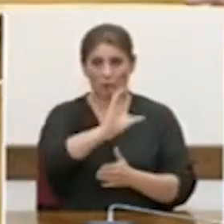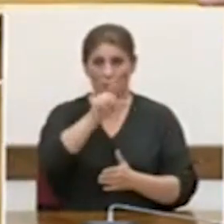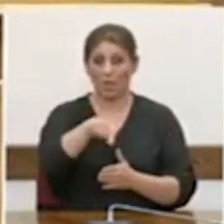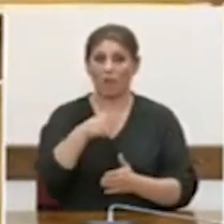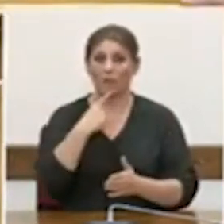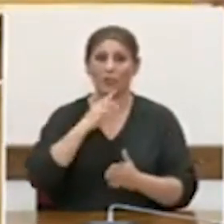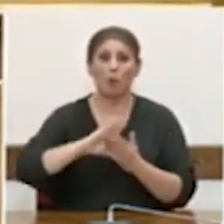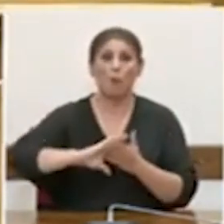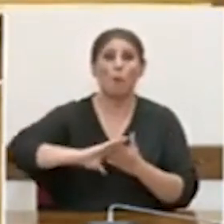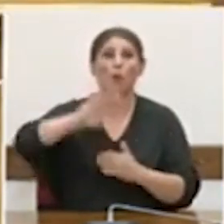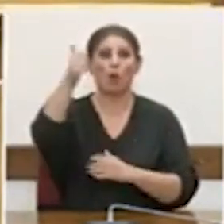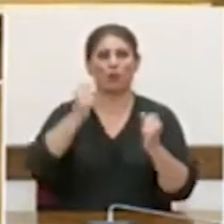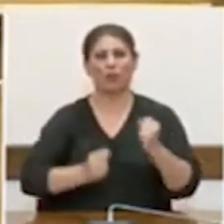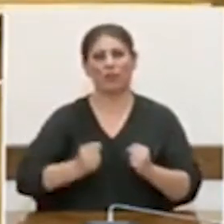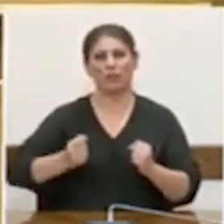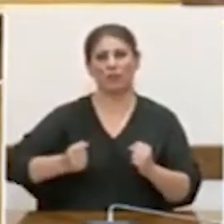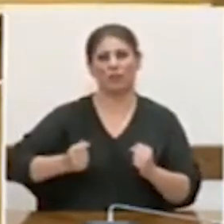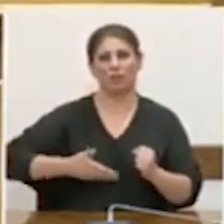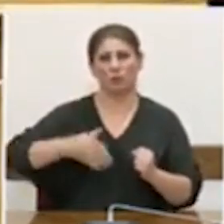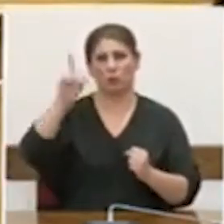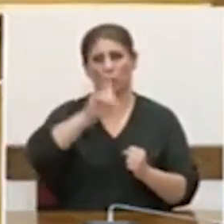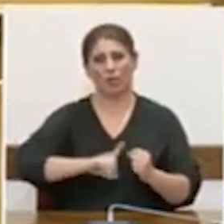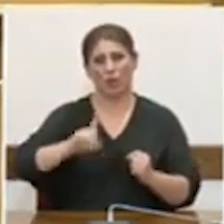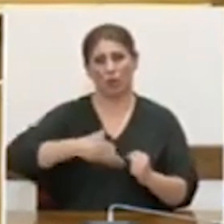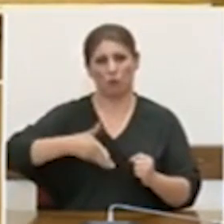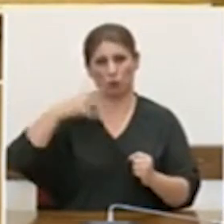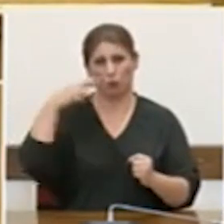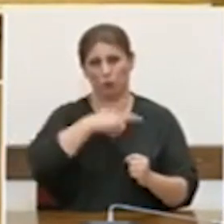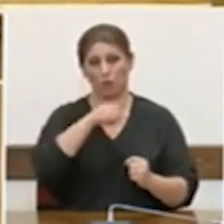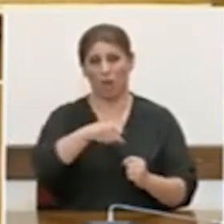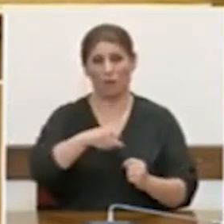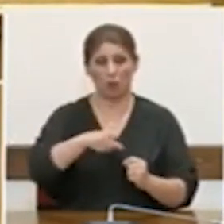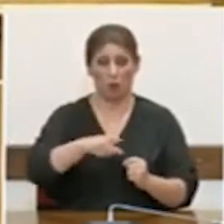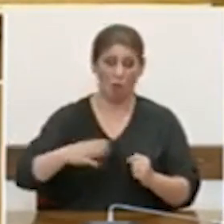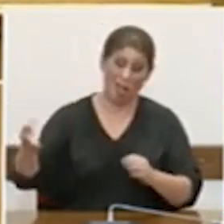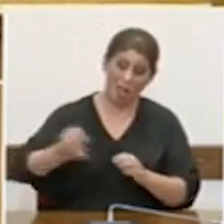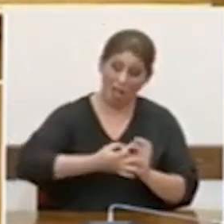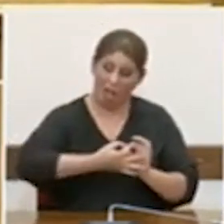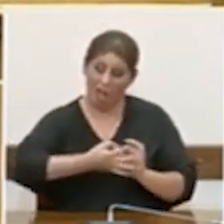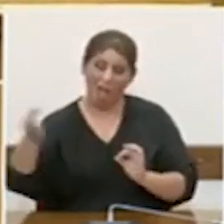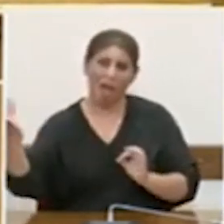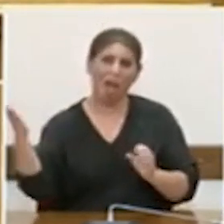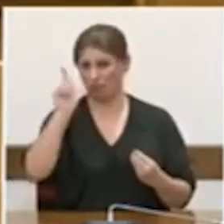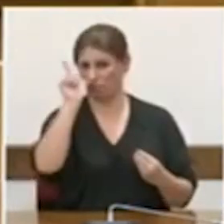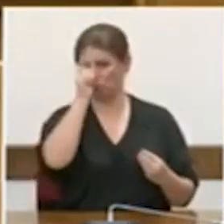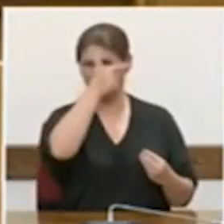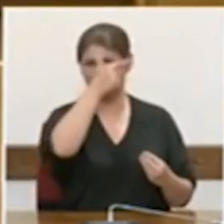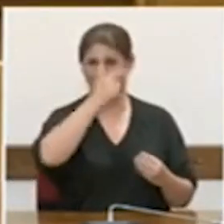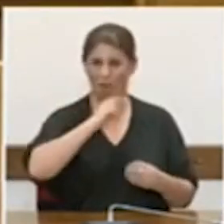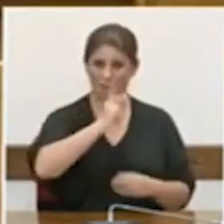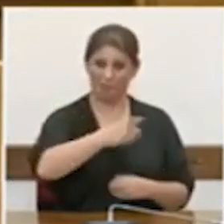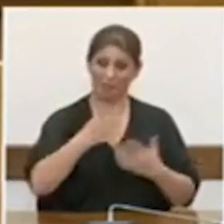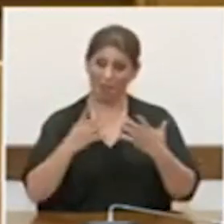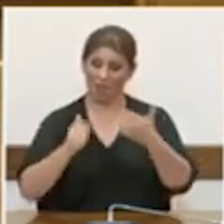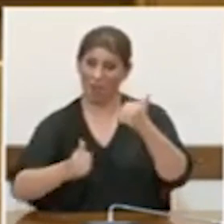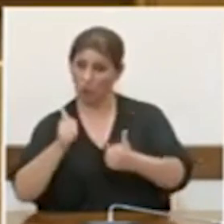κύριου Μητσοτάκη. Η αριστεία ακρίβειας στην Ευρώπη είναι ο κύριος Μητσοτάκης. Αυτή την αριστεία μόνο κατέχει. Με κριτική του